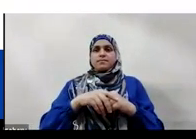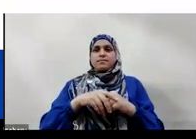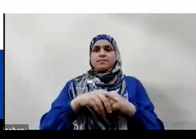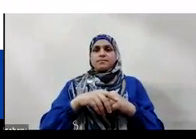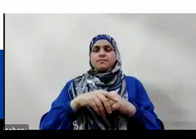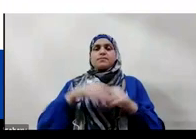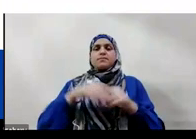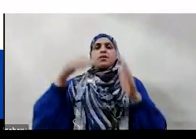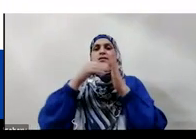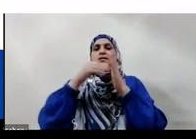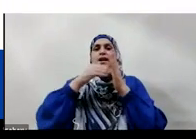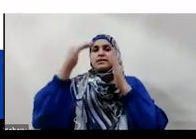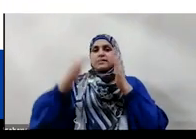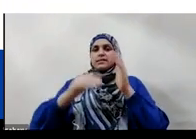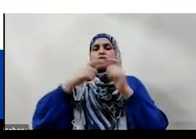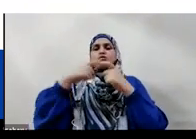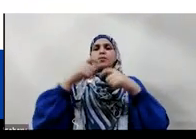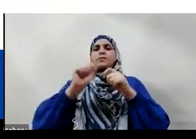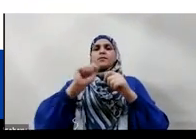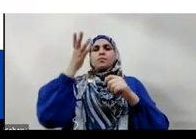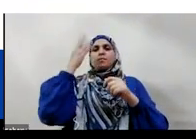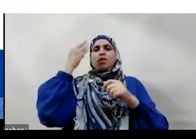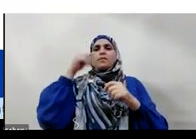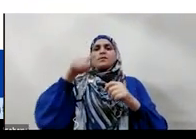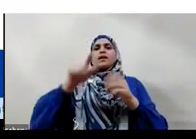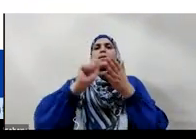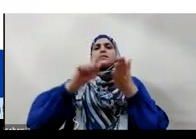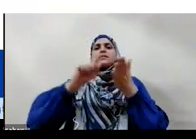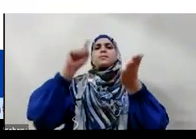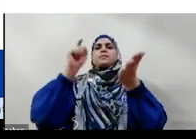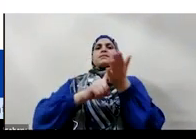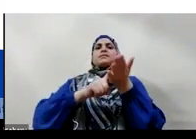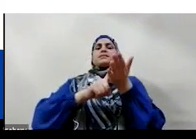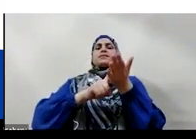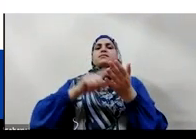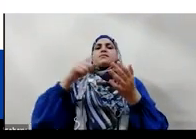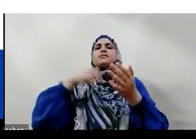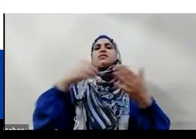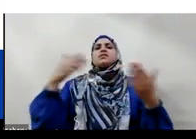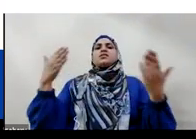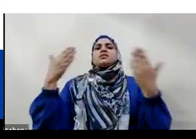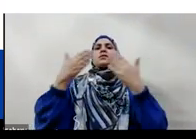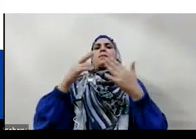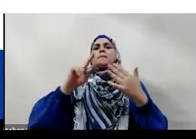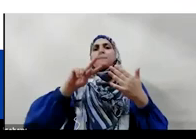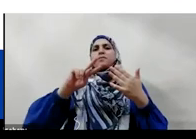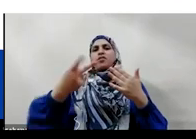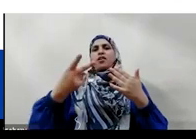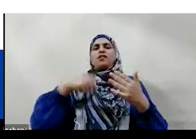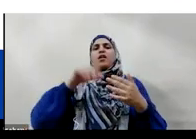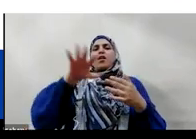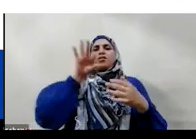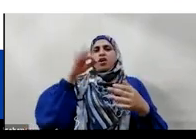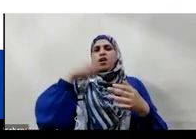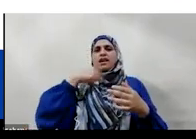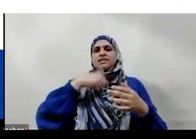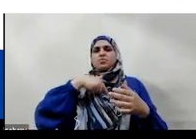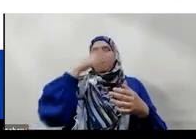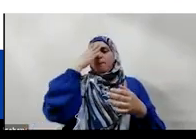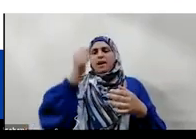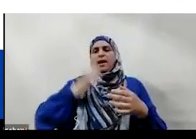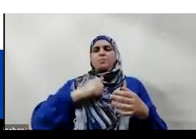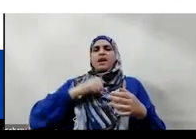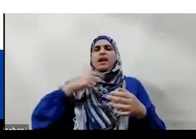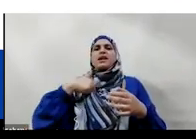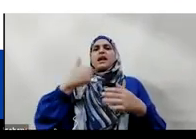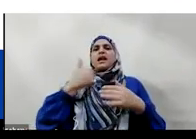تحت award information بضغط select change award، وبختار اسم المنحة اللي أنا عايزة أقدم عليها. فأنا بقدم